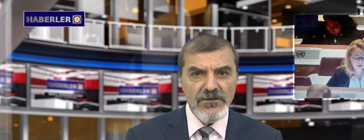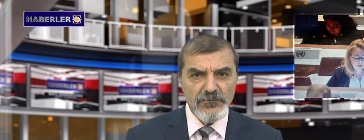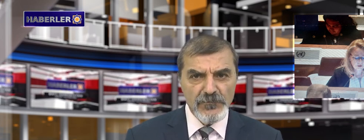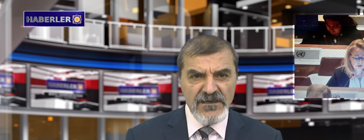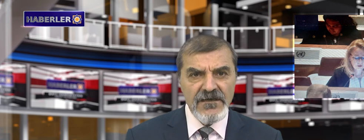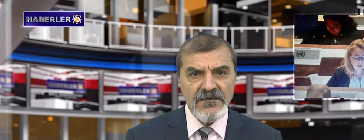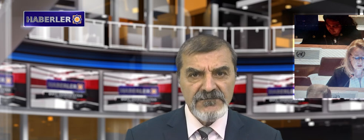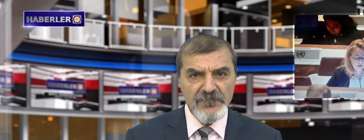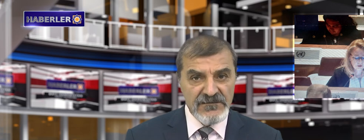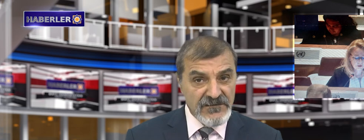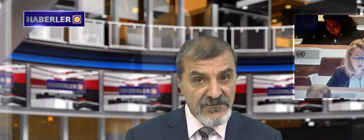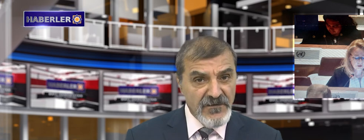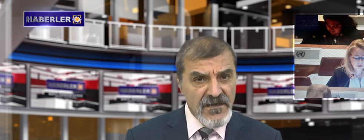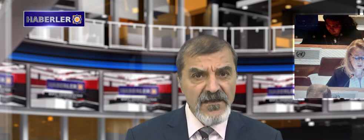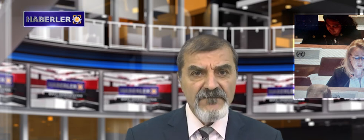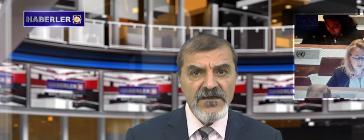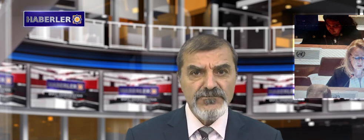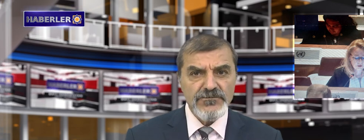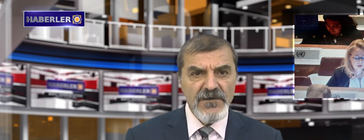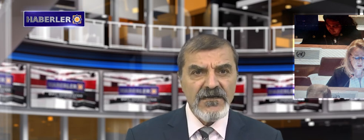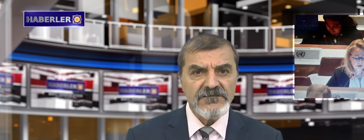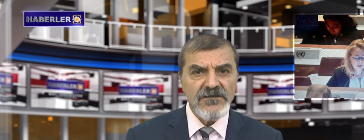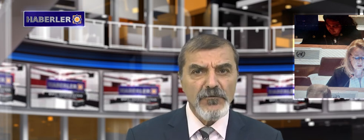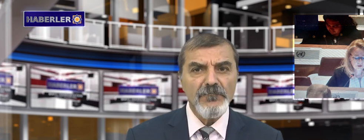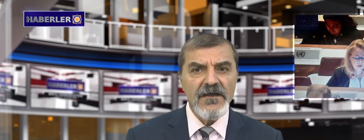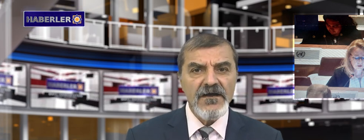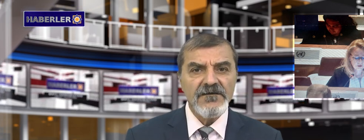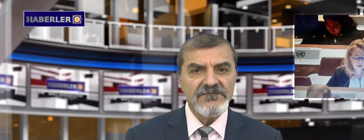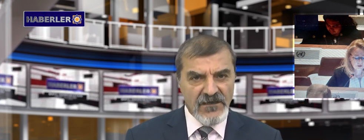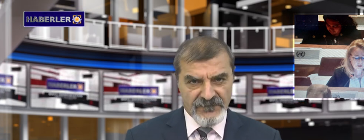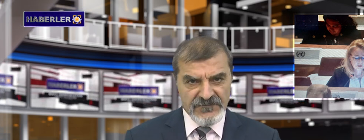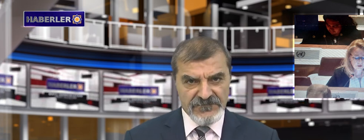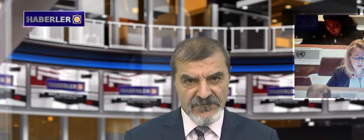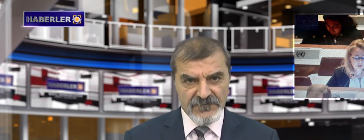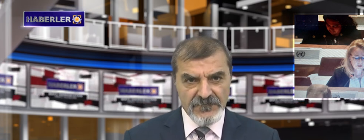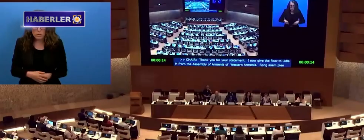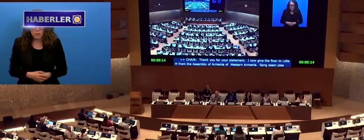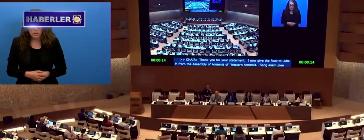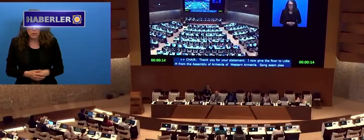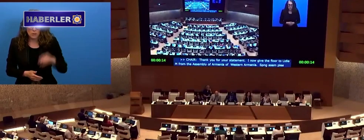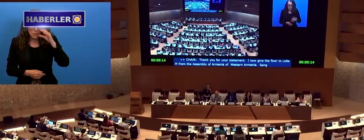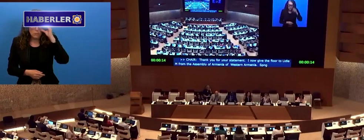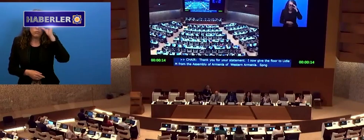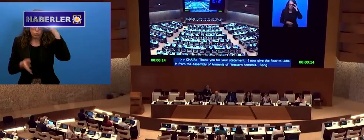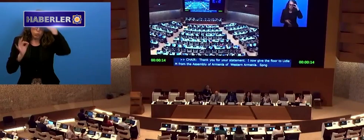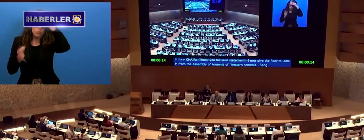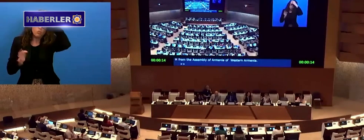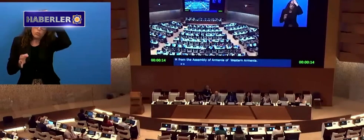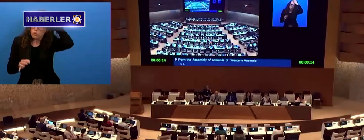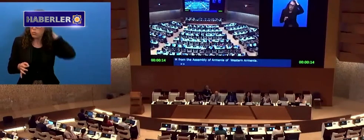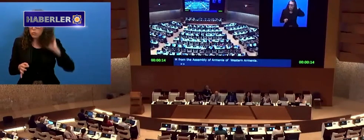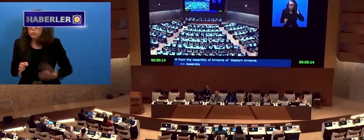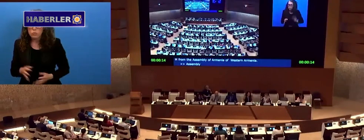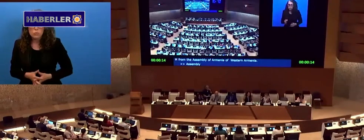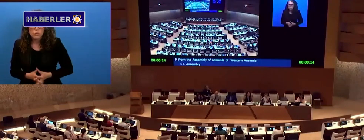ilgili durumları hakkında bilgilendirmeye ve çözüme katkıda bulunmaya davet etti. Barışın sesini yükseltmek